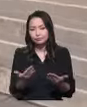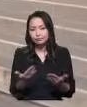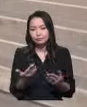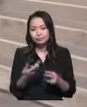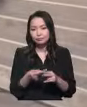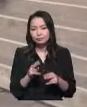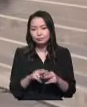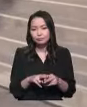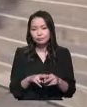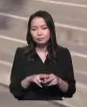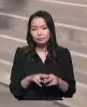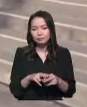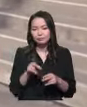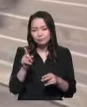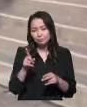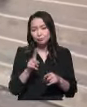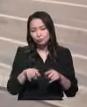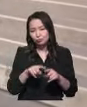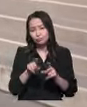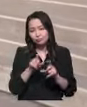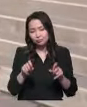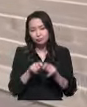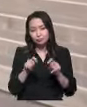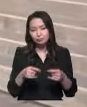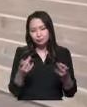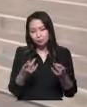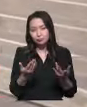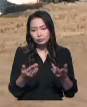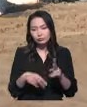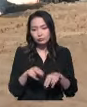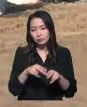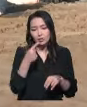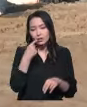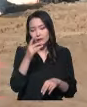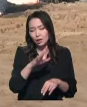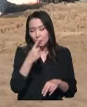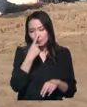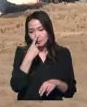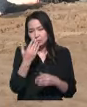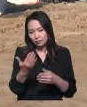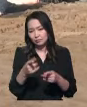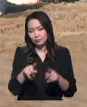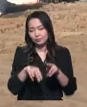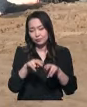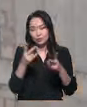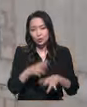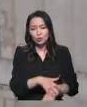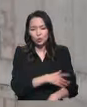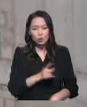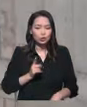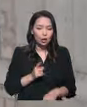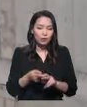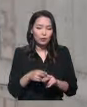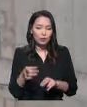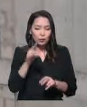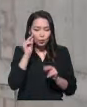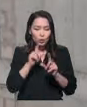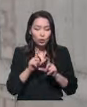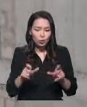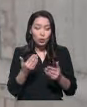эта школа бы побыстрее открылась, они пешком спокойно ходили бы сами, недалеко. Долгожданное учебное заведение в этом микрорайоне откроется